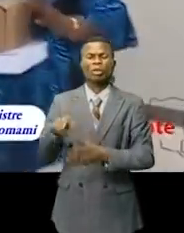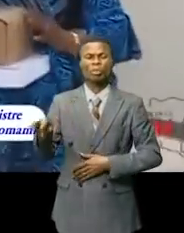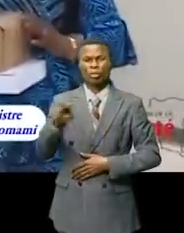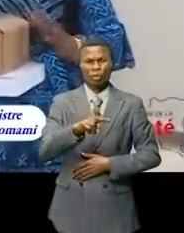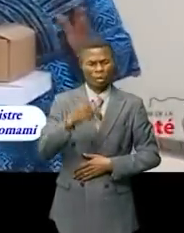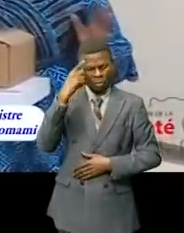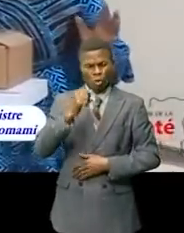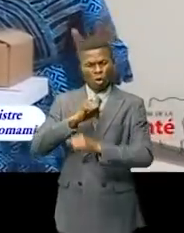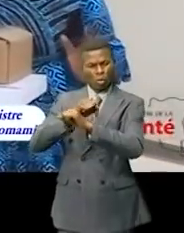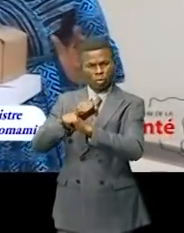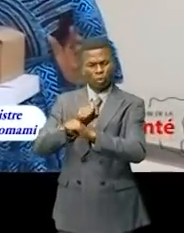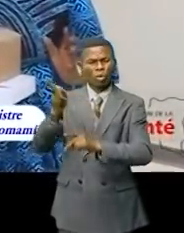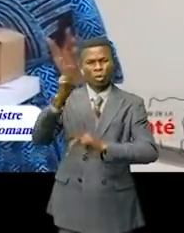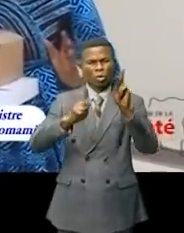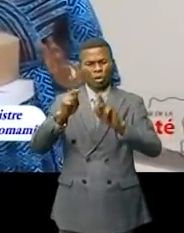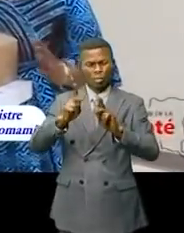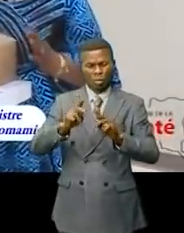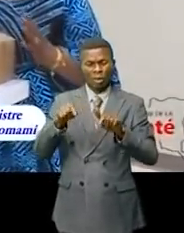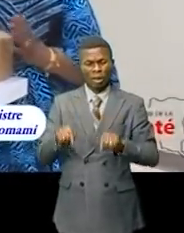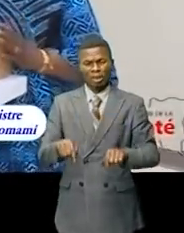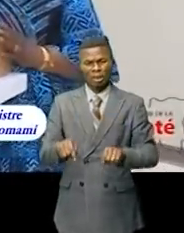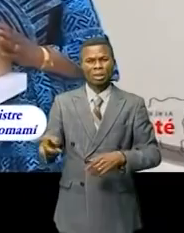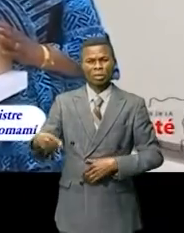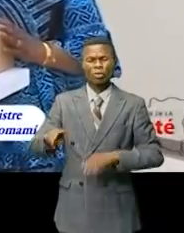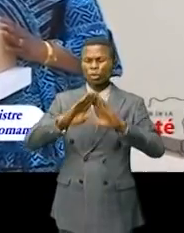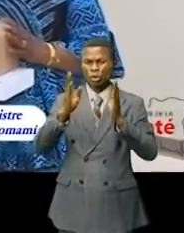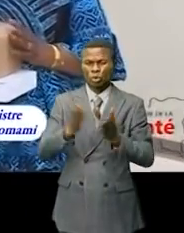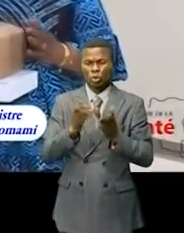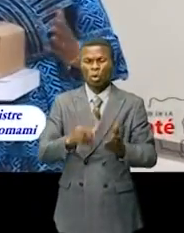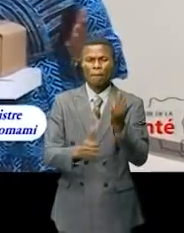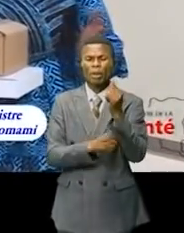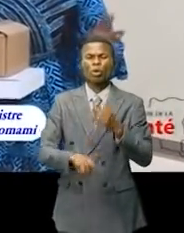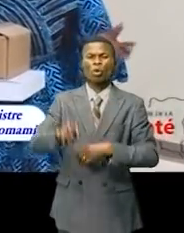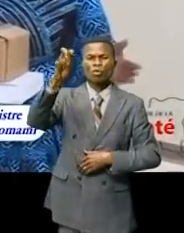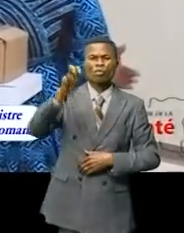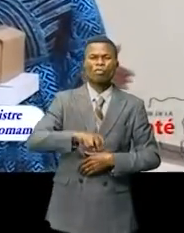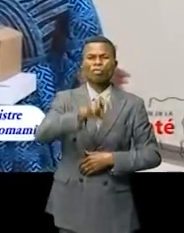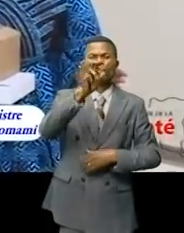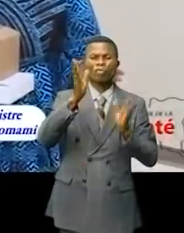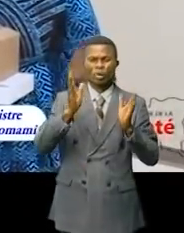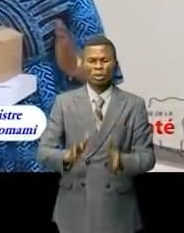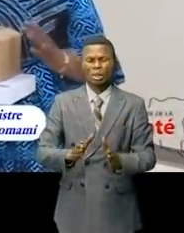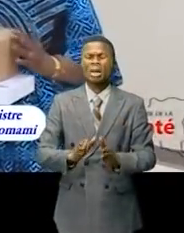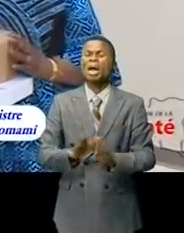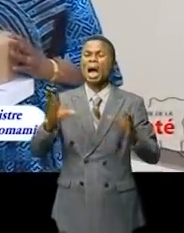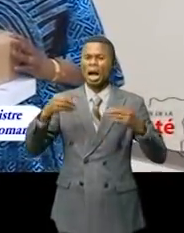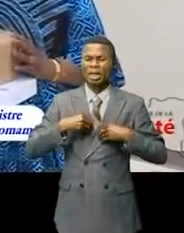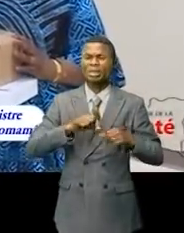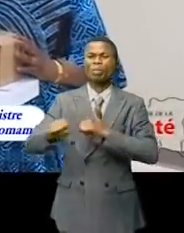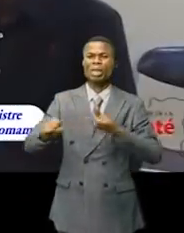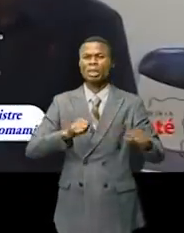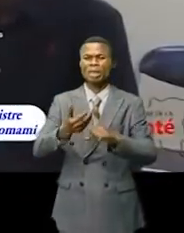sécuriser la population du haut lomami et tous les voyageurs puissent faire ce test avant